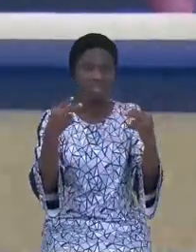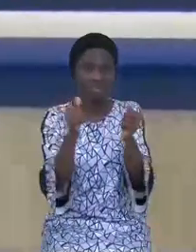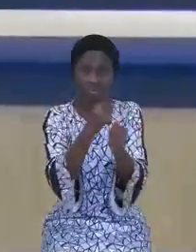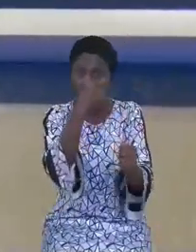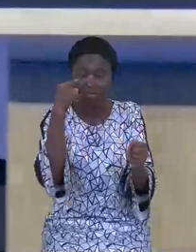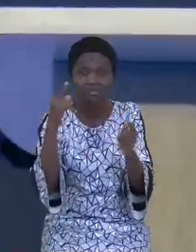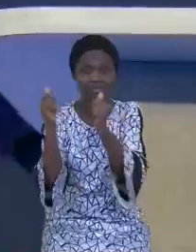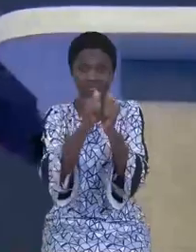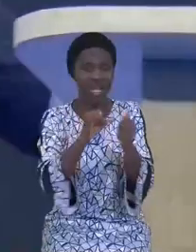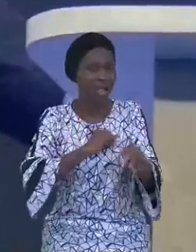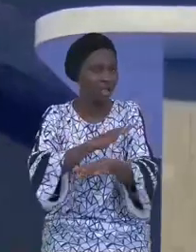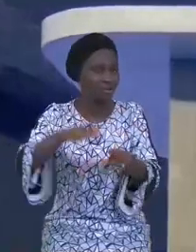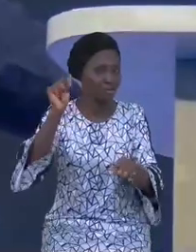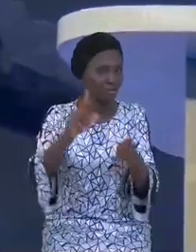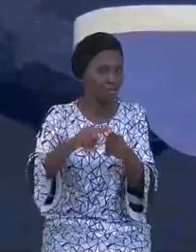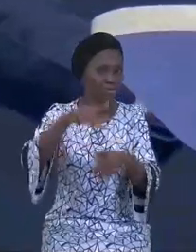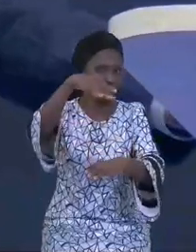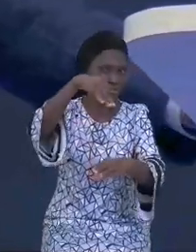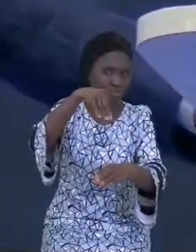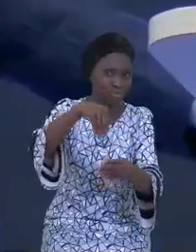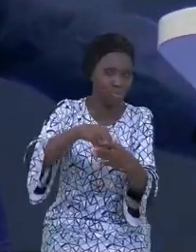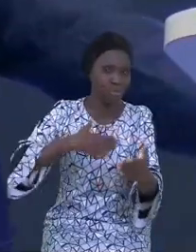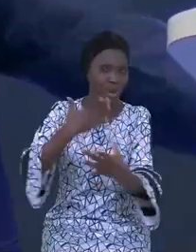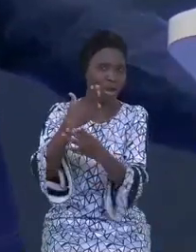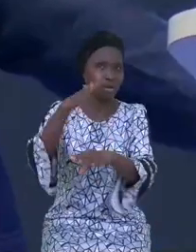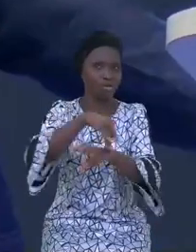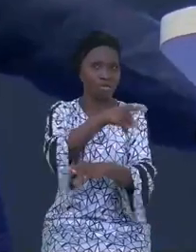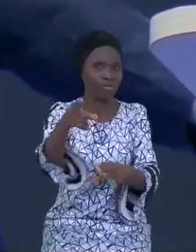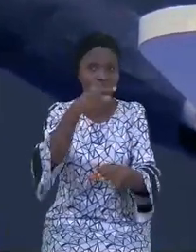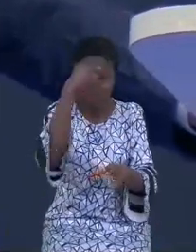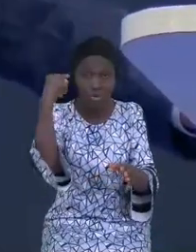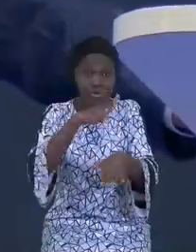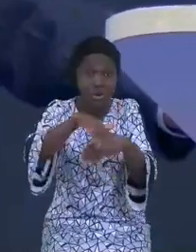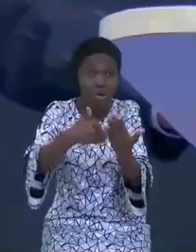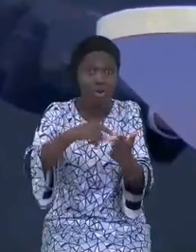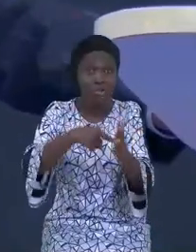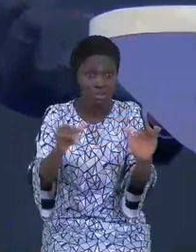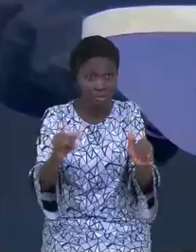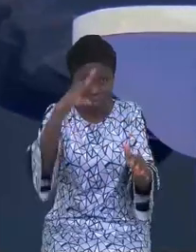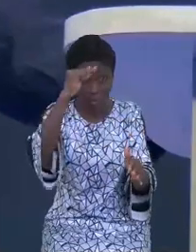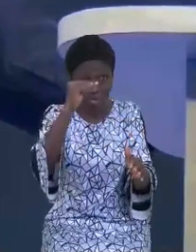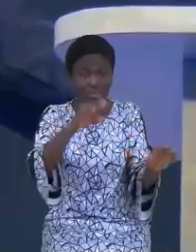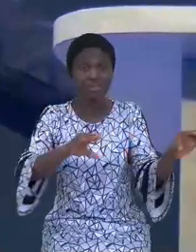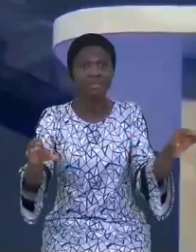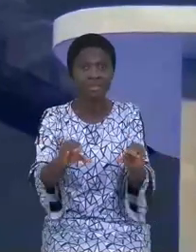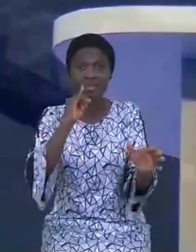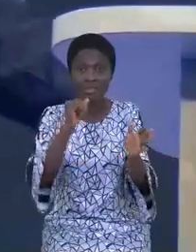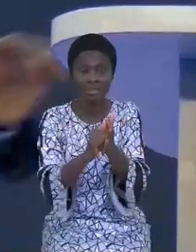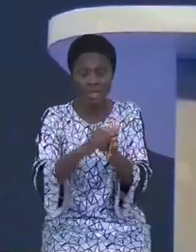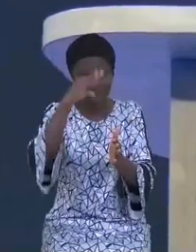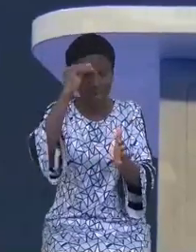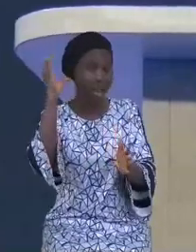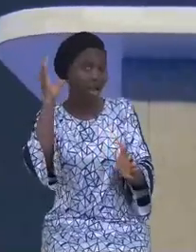n'ai pas besoin de venir te toucher. Parce que cet homme a fait, c'est comme il